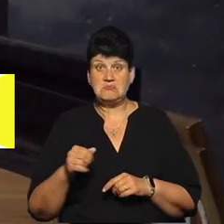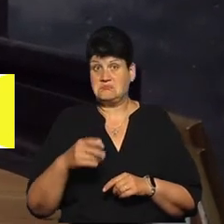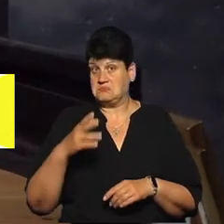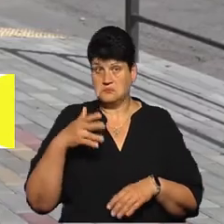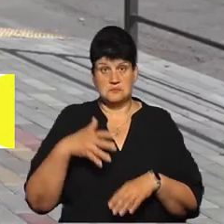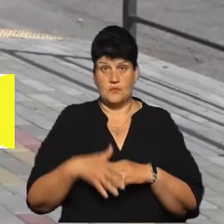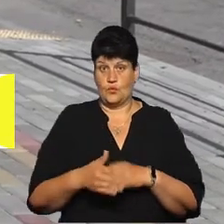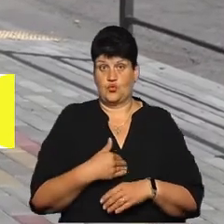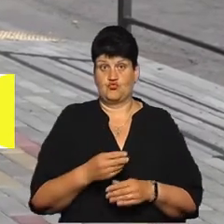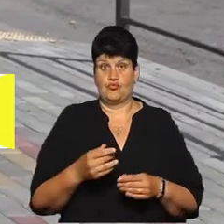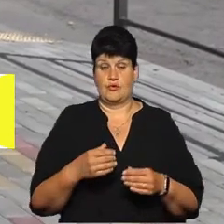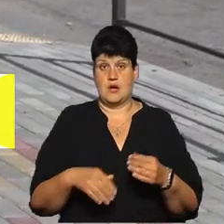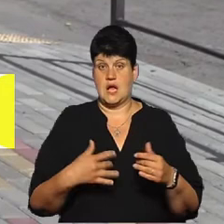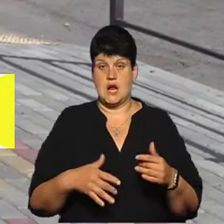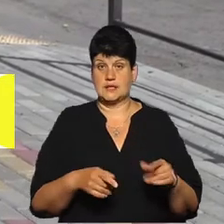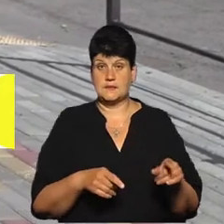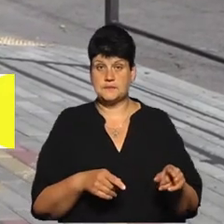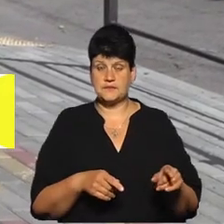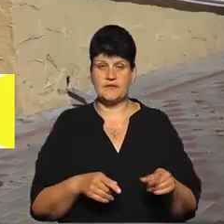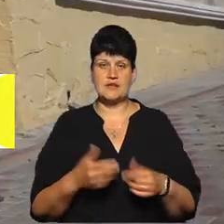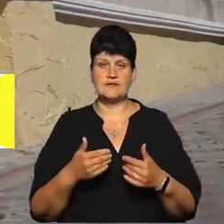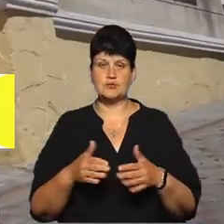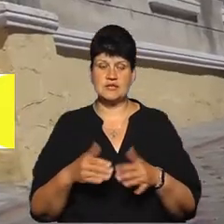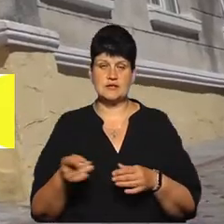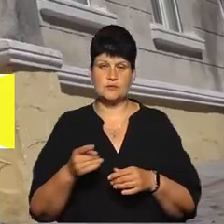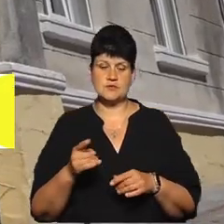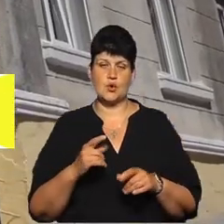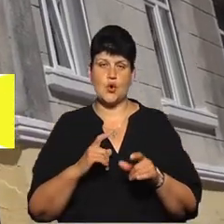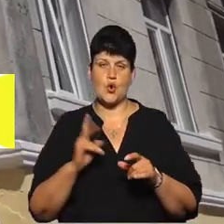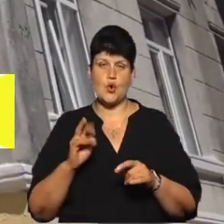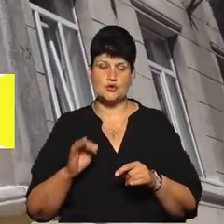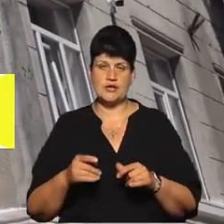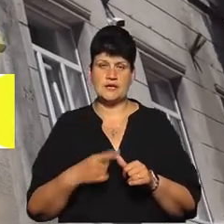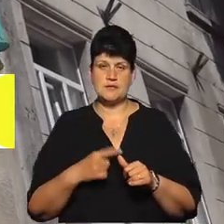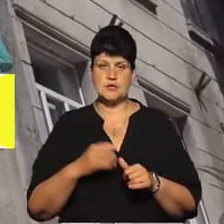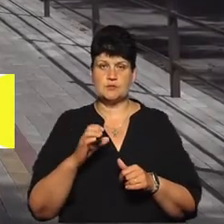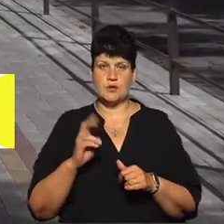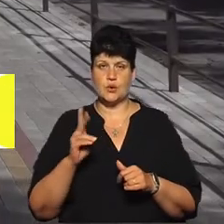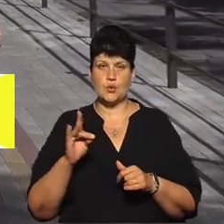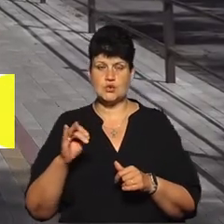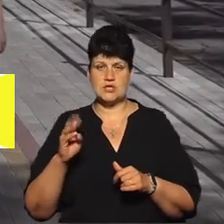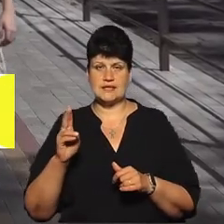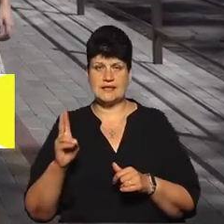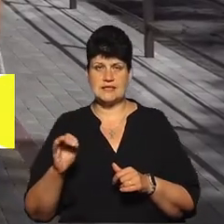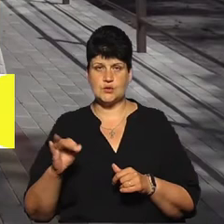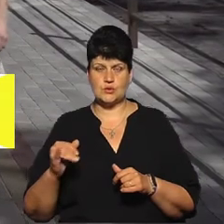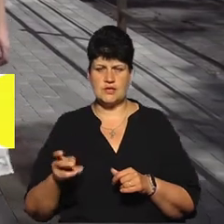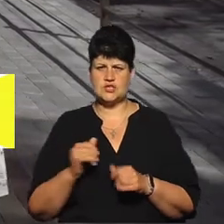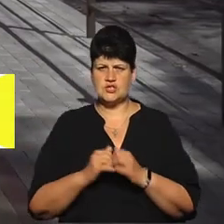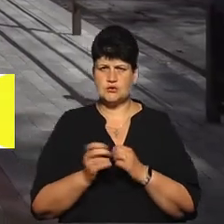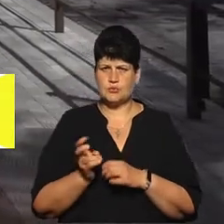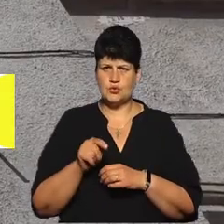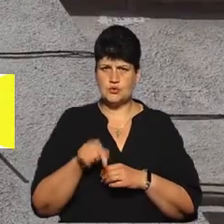навчитися грати. Віталія, випускниця Тернопільського мистецького коледжу імені Соломії Крушельницької, розповідає, часто приходить сюди, щоб